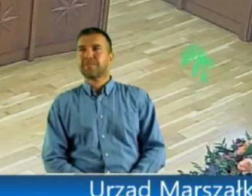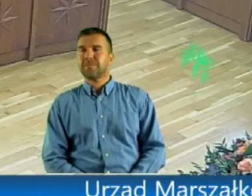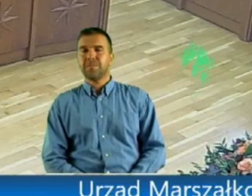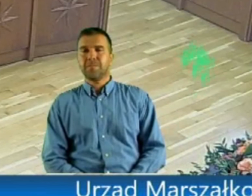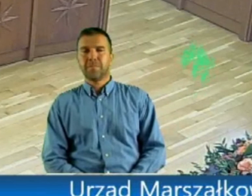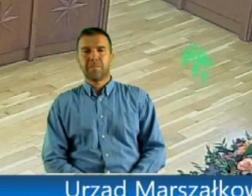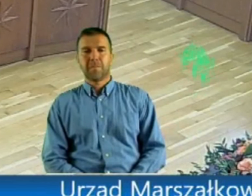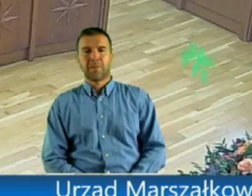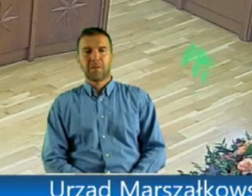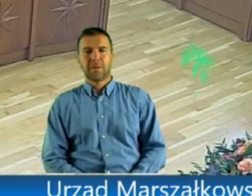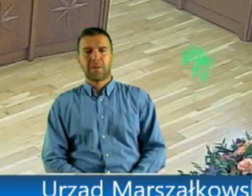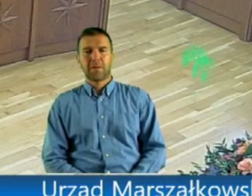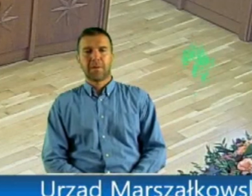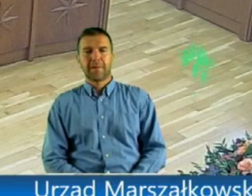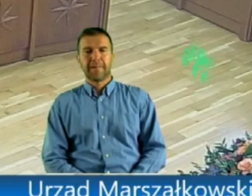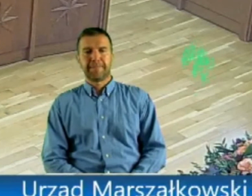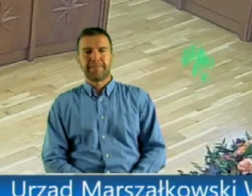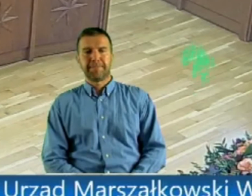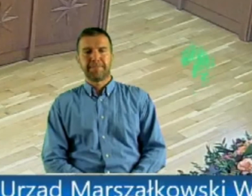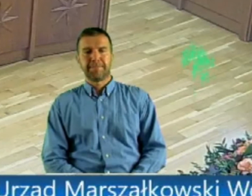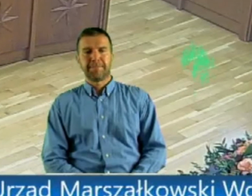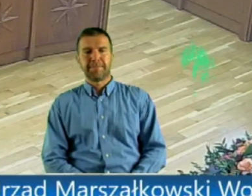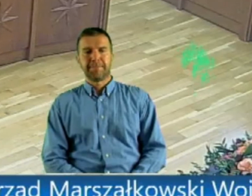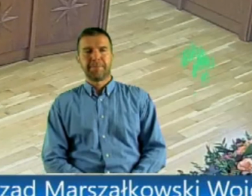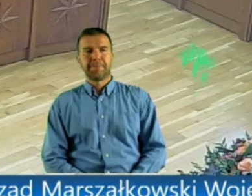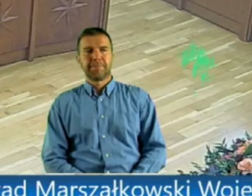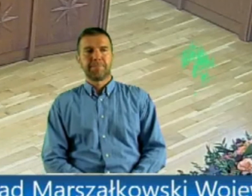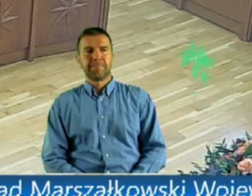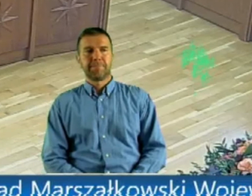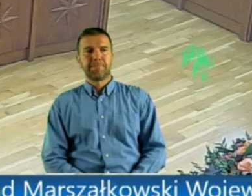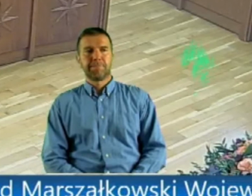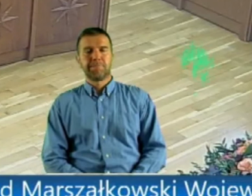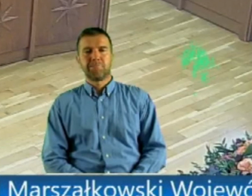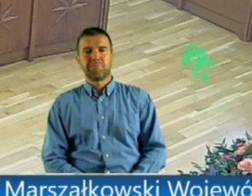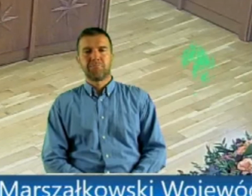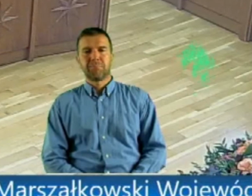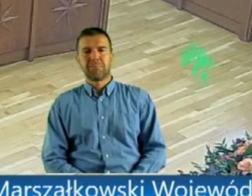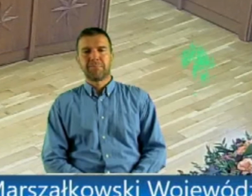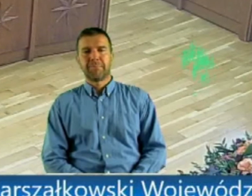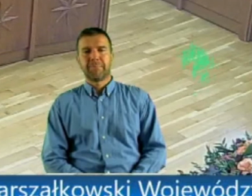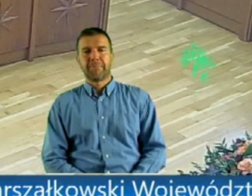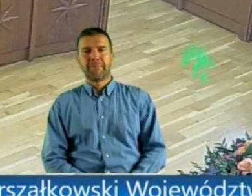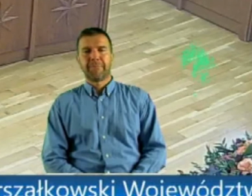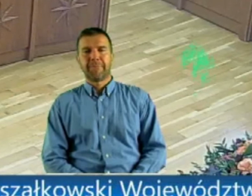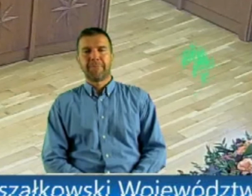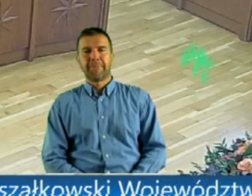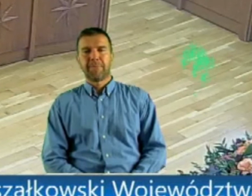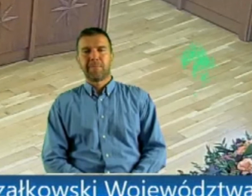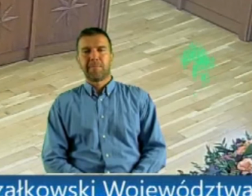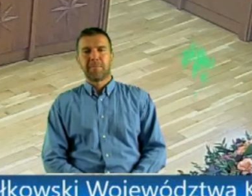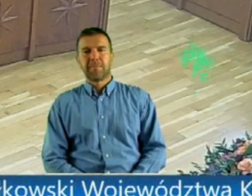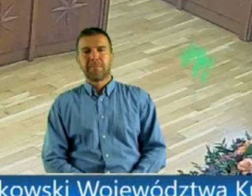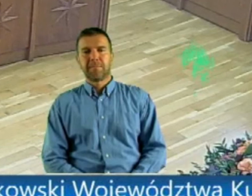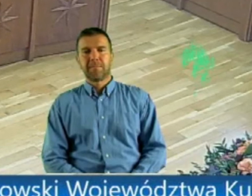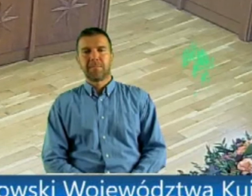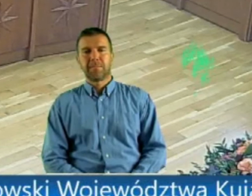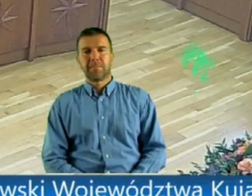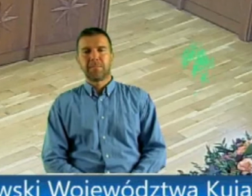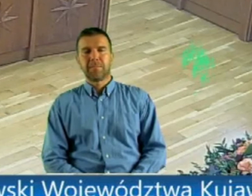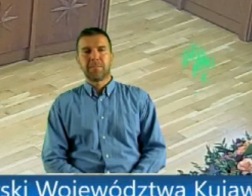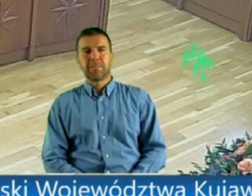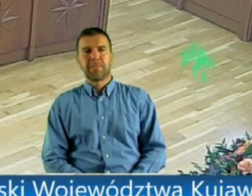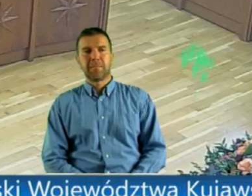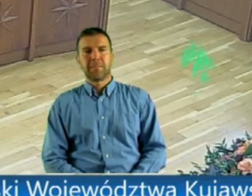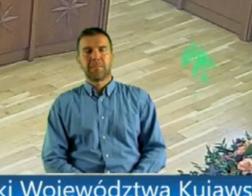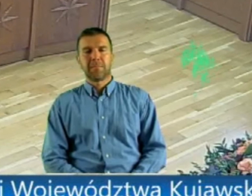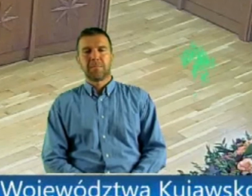być przyjęte jakieś stanowisko przez tych młodych ludzi, stanowisko ideowe, takie, które by godziło interesy ze